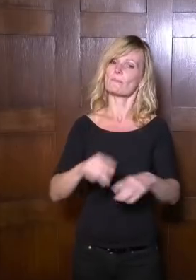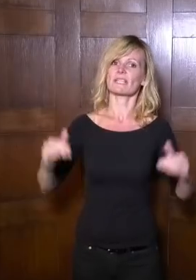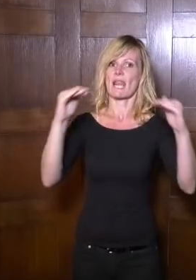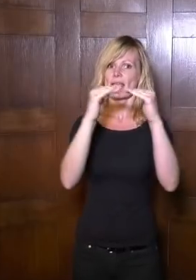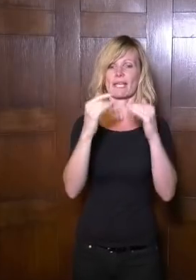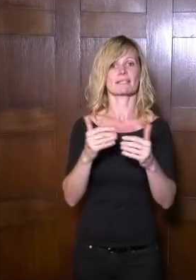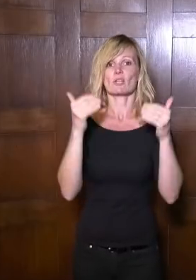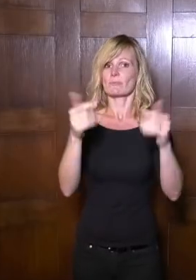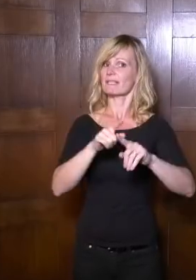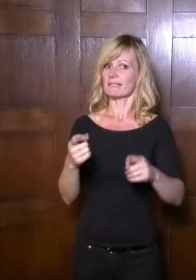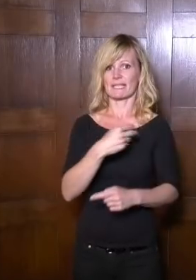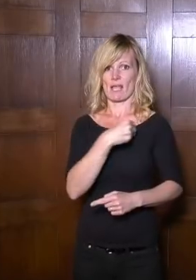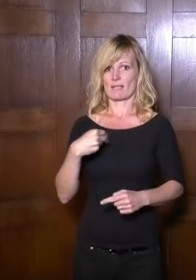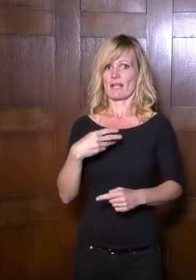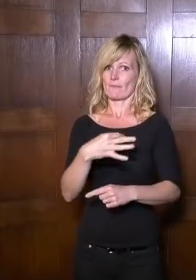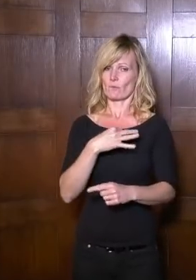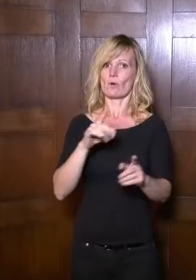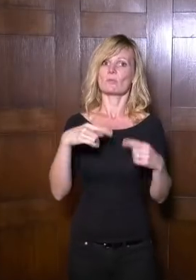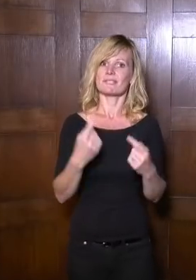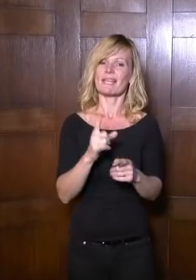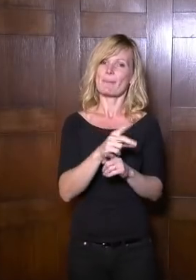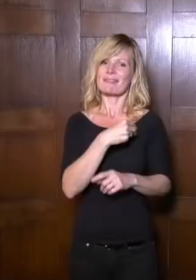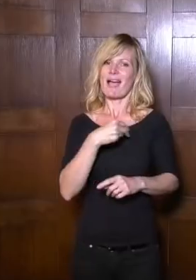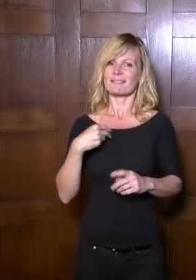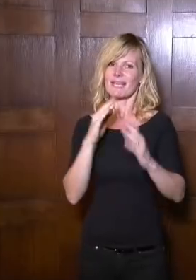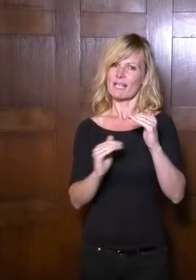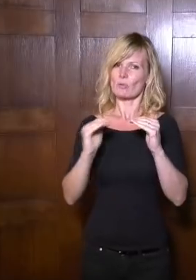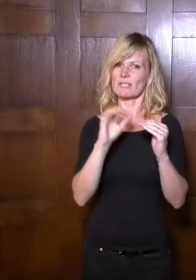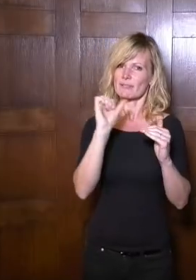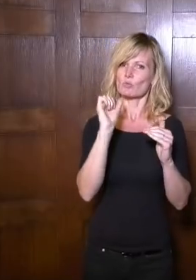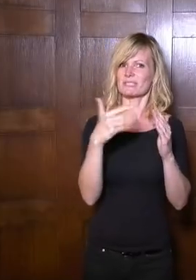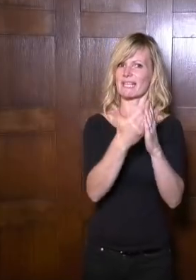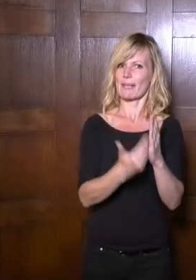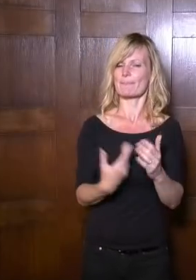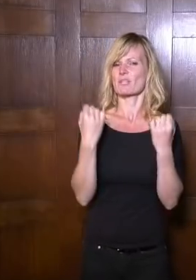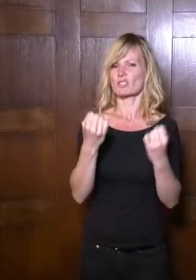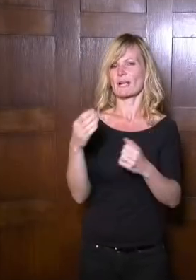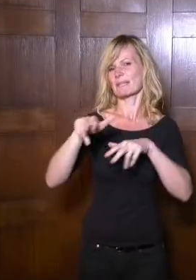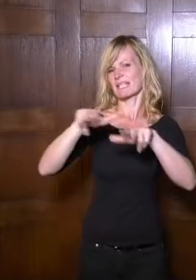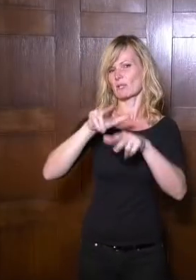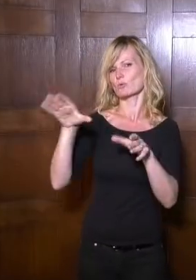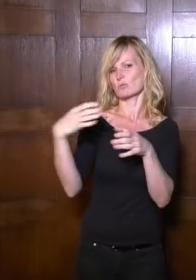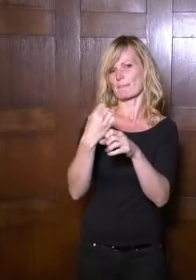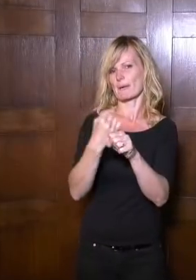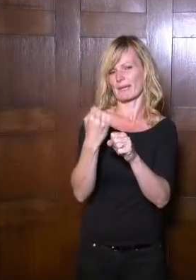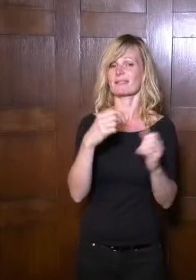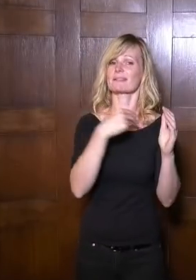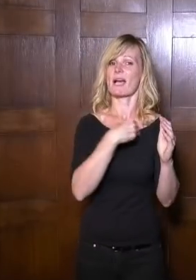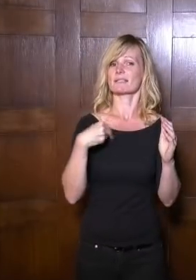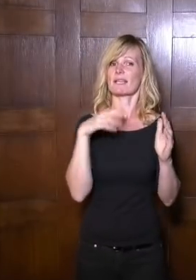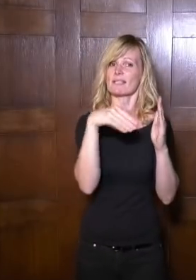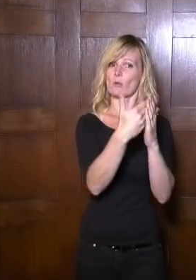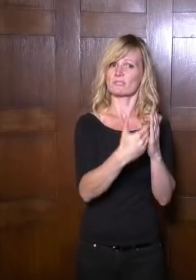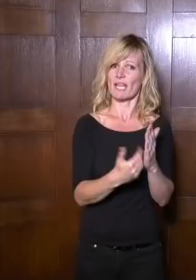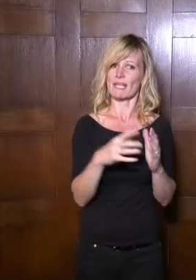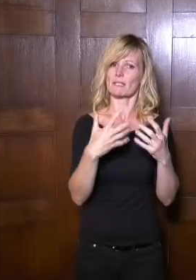Nachteile auferstehen, aber dann unter Nachteilsausgleichen. Und wir hatten stark mit der Regierung zusammengearbeitet, dass Nachteilsausgleiche erarbeitet werden, was